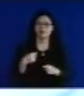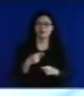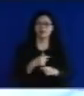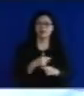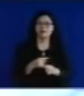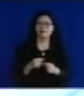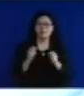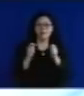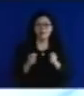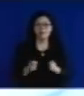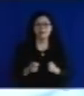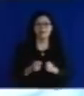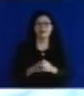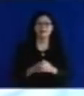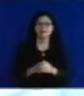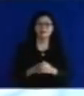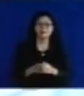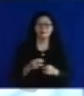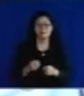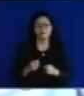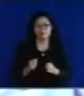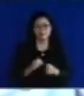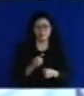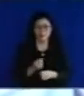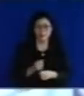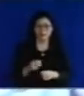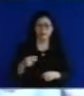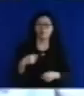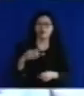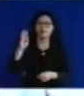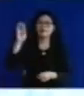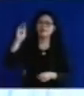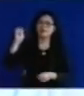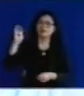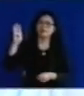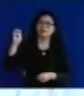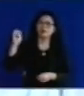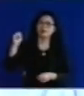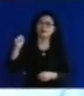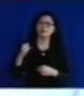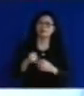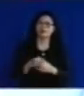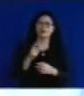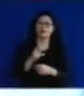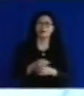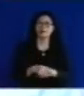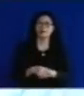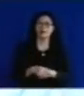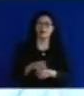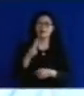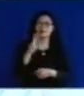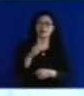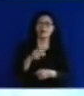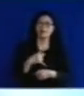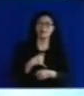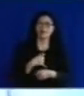dongkrak pertanian yang 87% menduduki di Kabupaten Brebes, ini kunci yang terutama. Ini kunci yang terutama. Yang kedua,